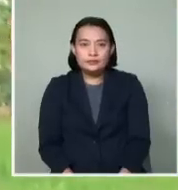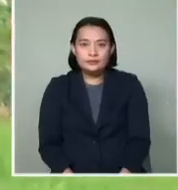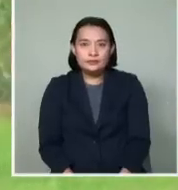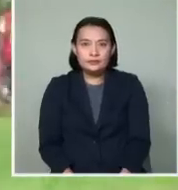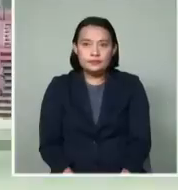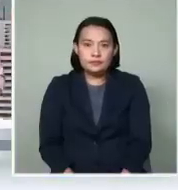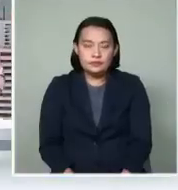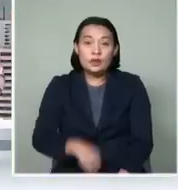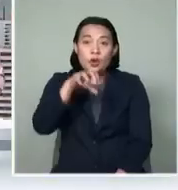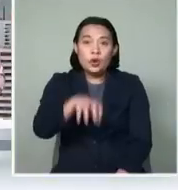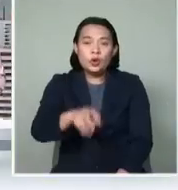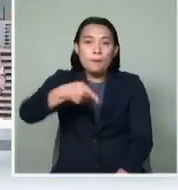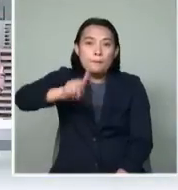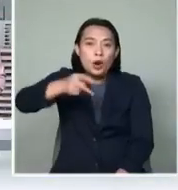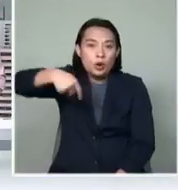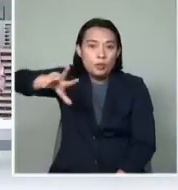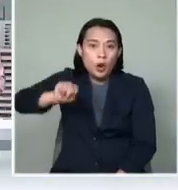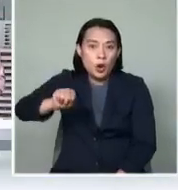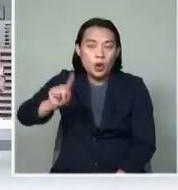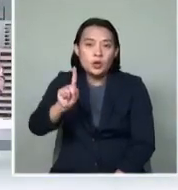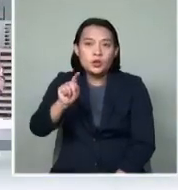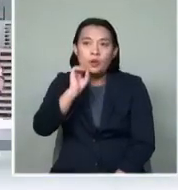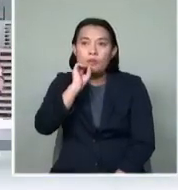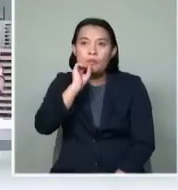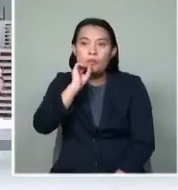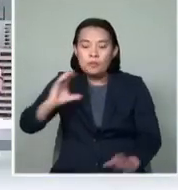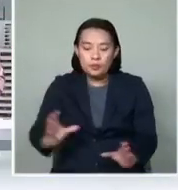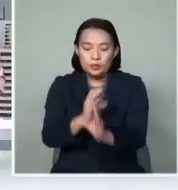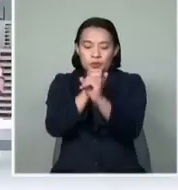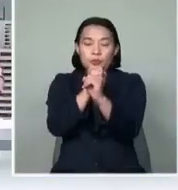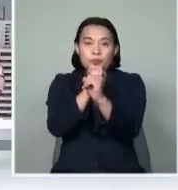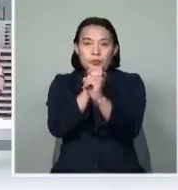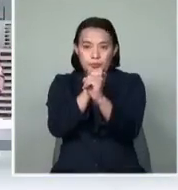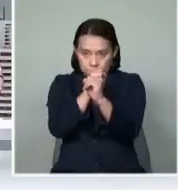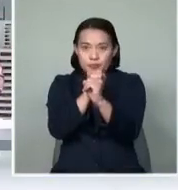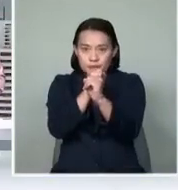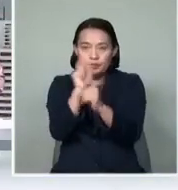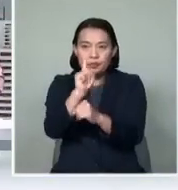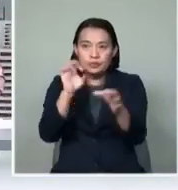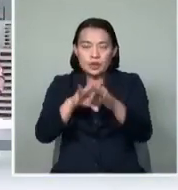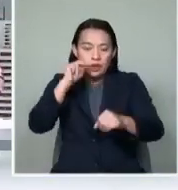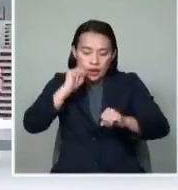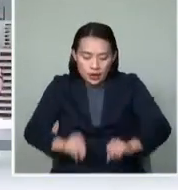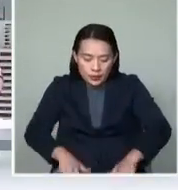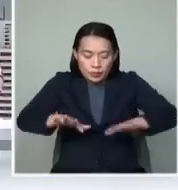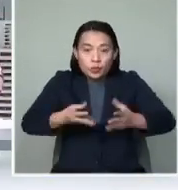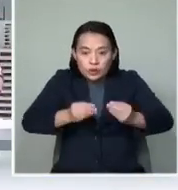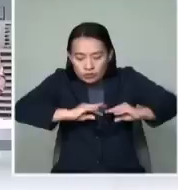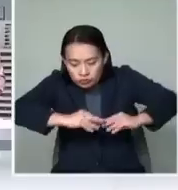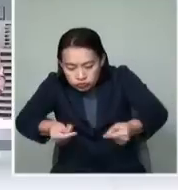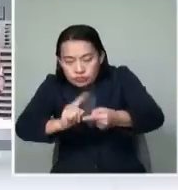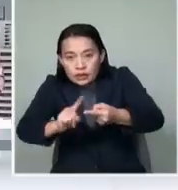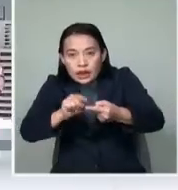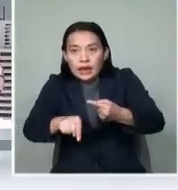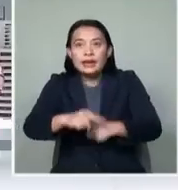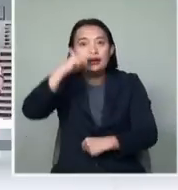ซึ่งทางกรมป้องกันและบรรเทาสาธารณภัยได้สรุปสถานการณ์นะคะทั้งสถานการณ์น้ำท่วมดินสไลด์และวาตภัยเกิดขึ้